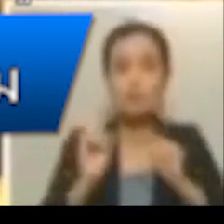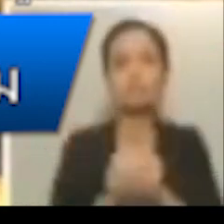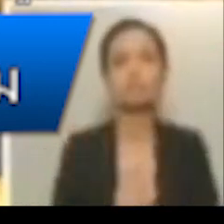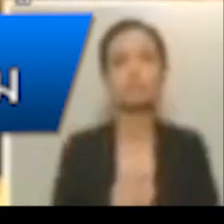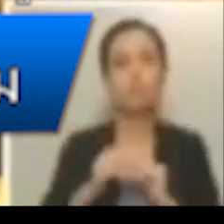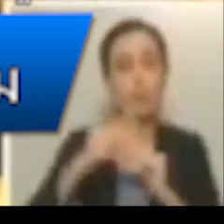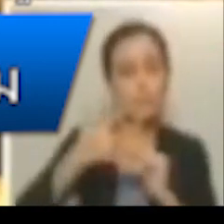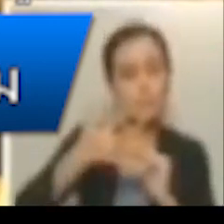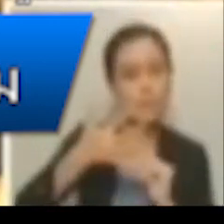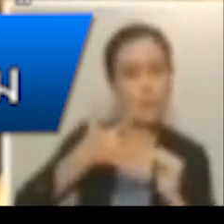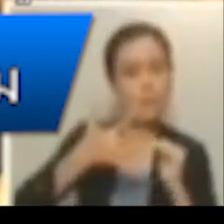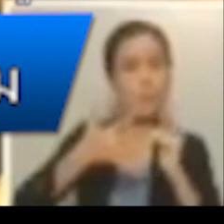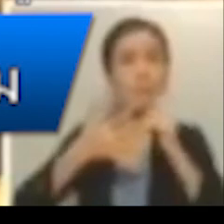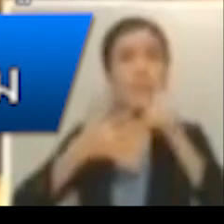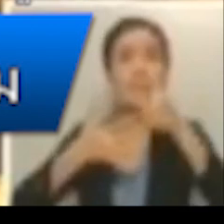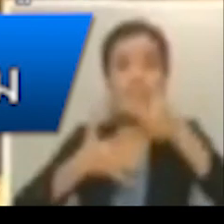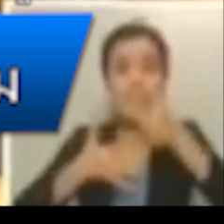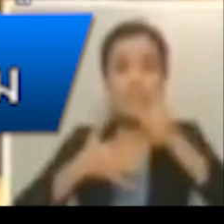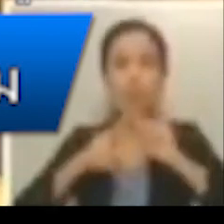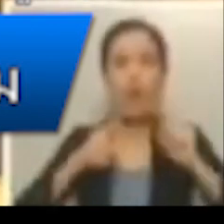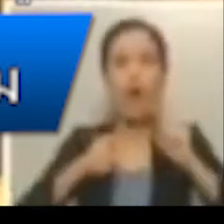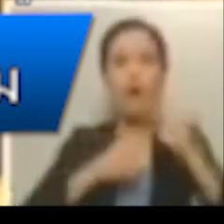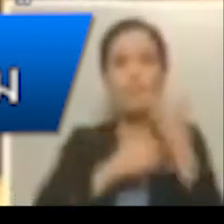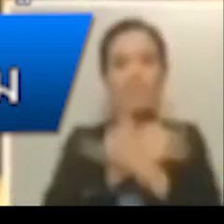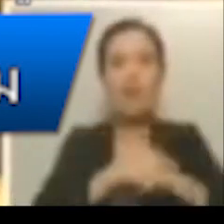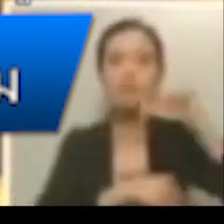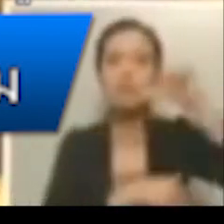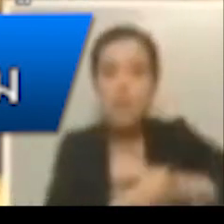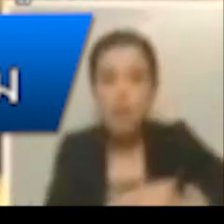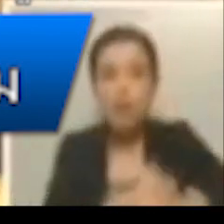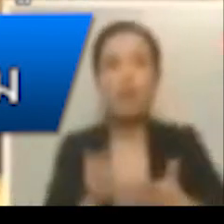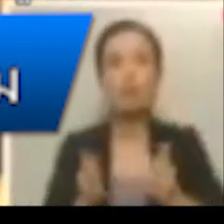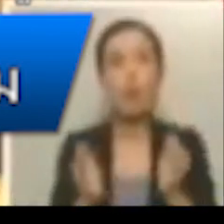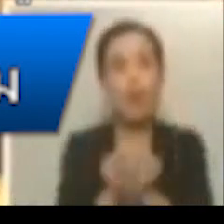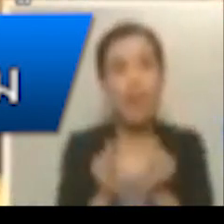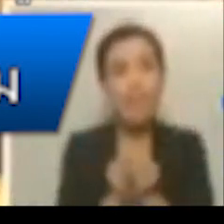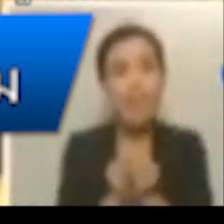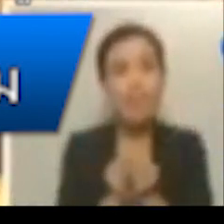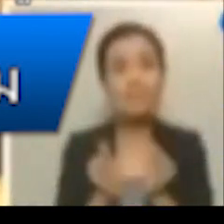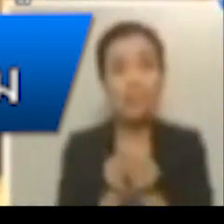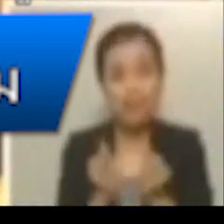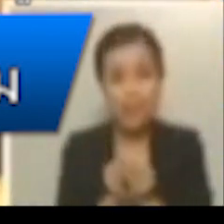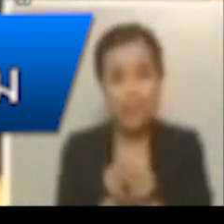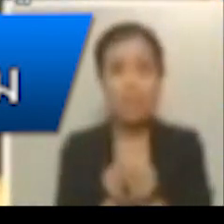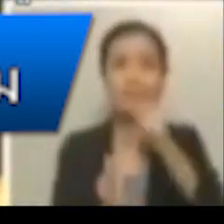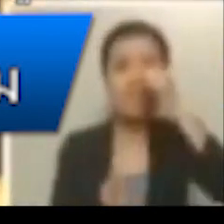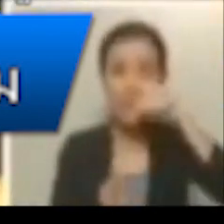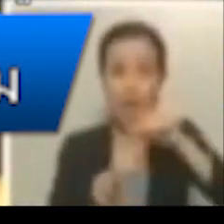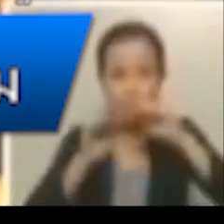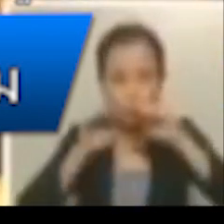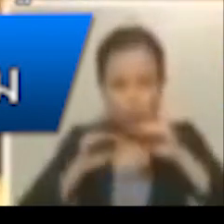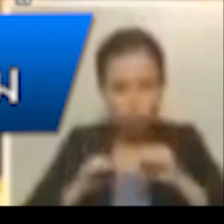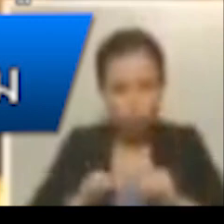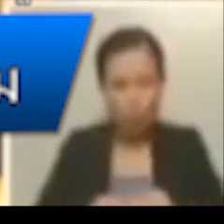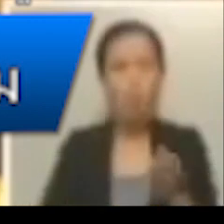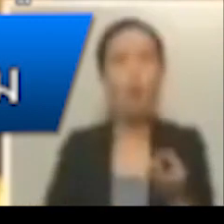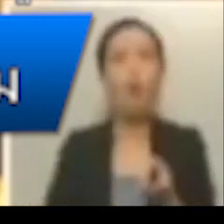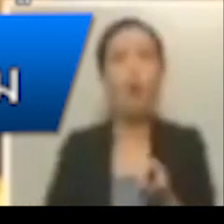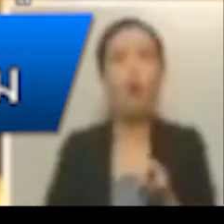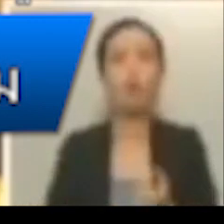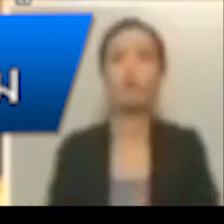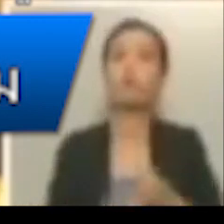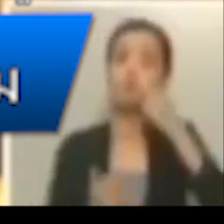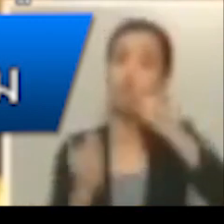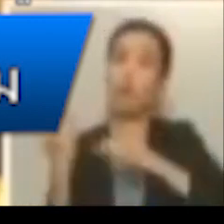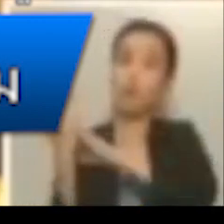ที่ดีขึ้นไม่ได้หมายความว่าเราดีขึ้นแต่หมายความว่าประเทศอื่นแย่ลงโฟกัสที่คะแนนก็คือคะแนนของเราตกต่ำลงนะคะแล้วก็เป็นประเท